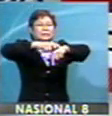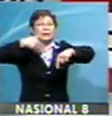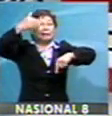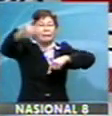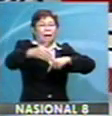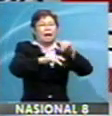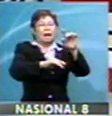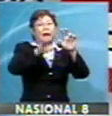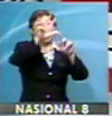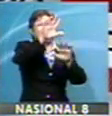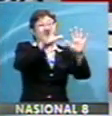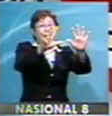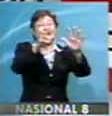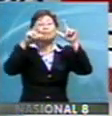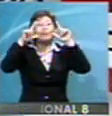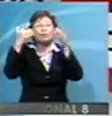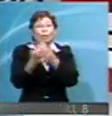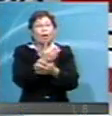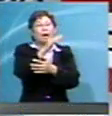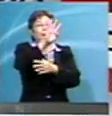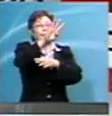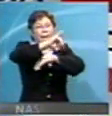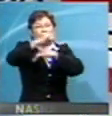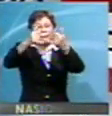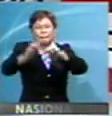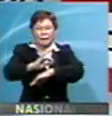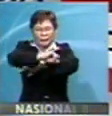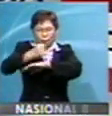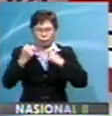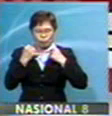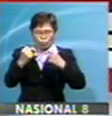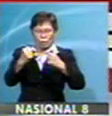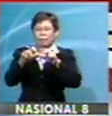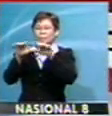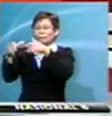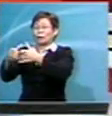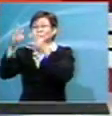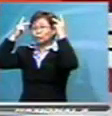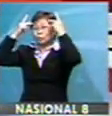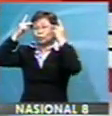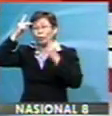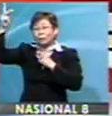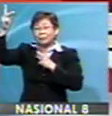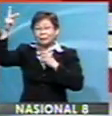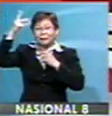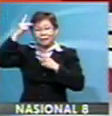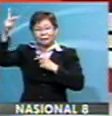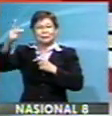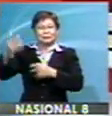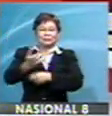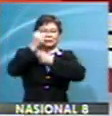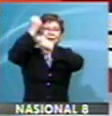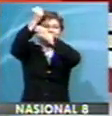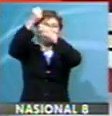depan lapan muka baharu termasuk empat pemain import akan memperkuatkan pasukan Kelantan untuk mencari satu kejuaraan Liga